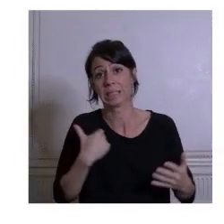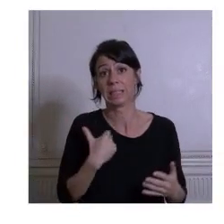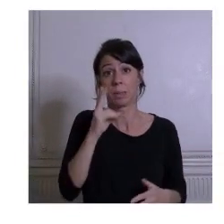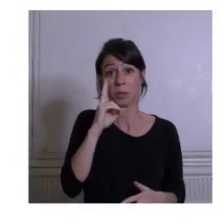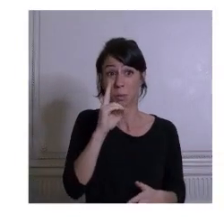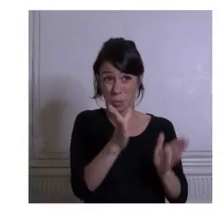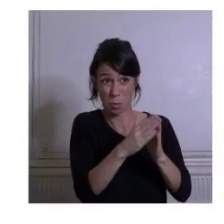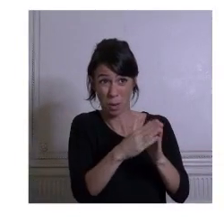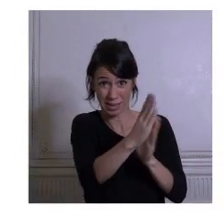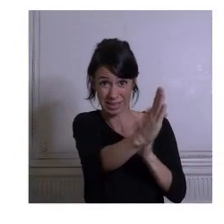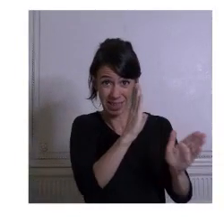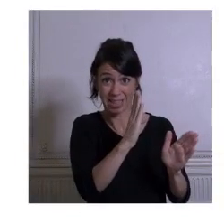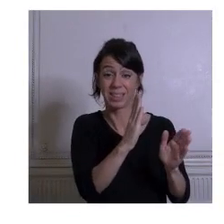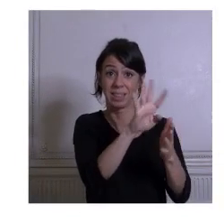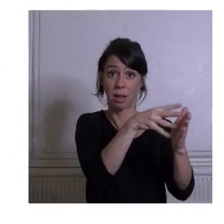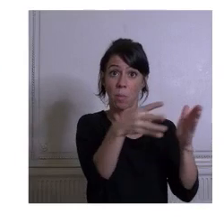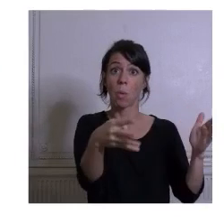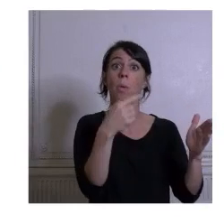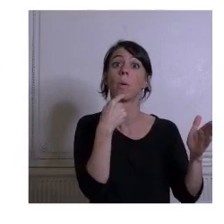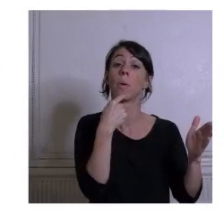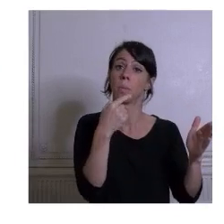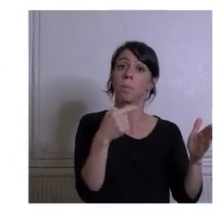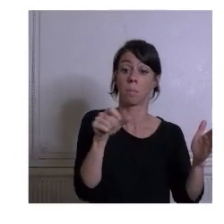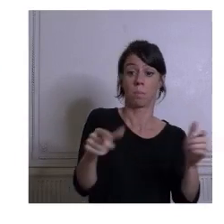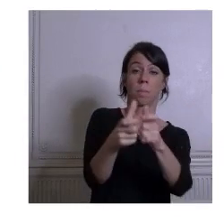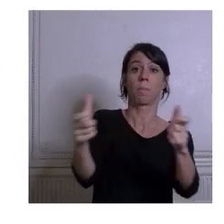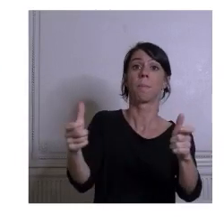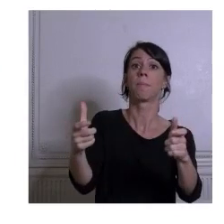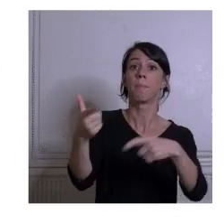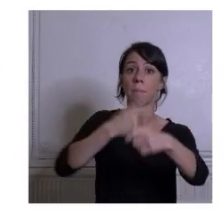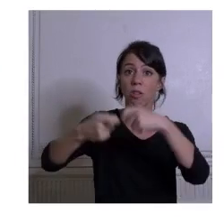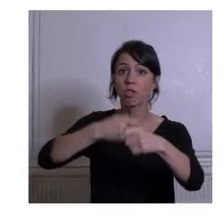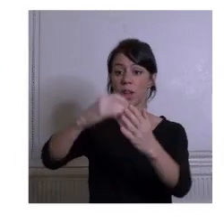plus facilement sur ces grandes bases de données françaises et européennes.